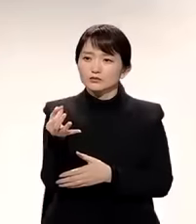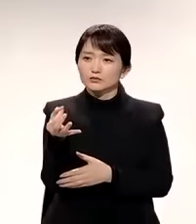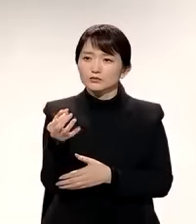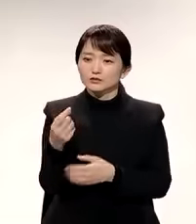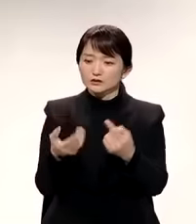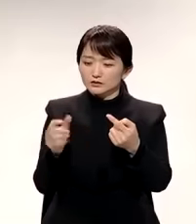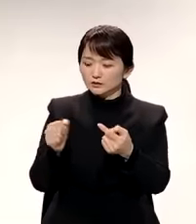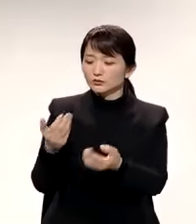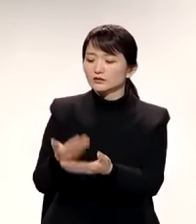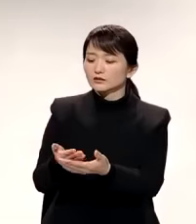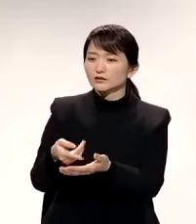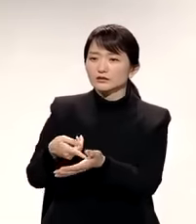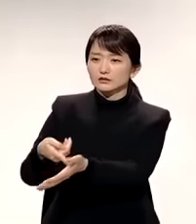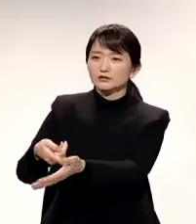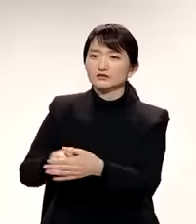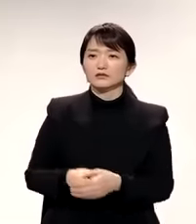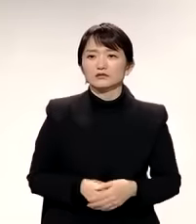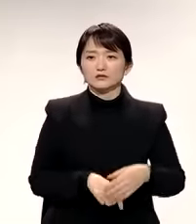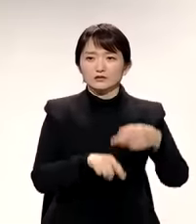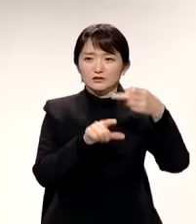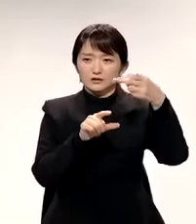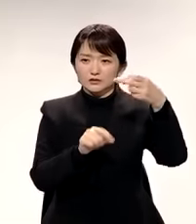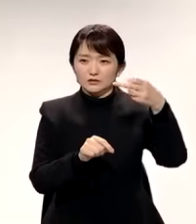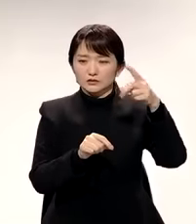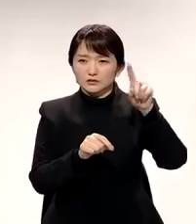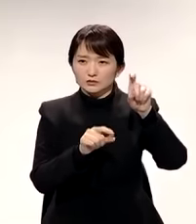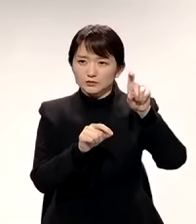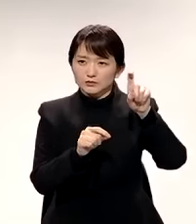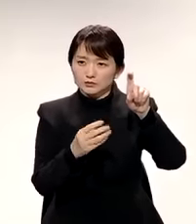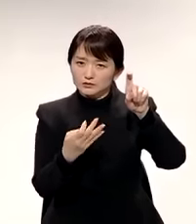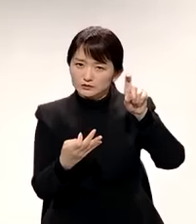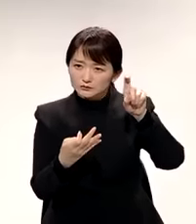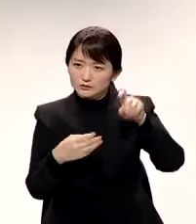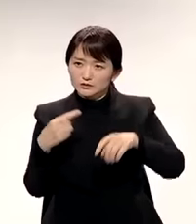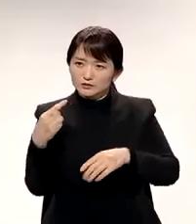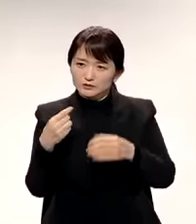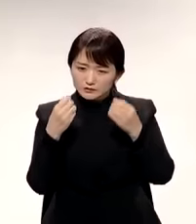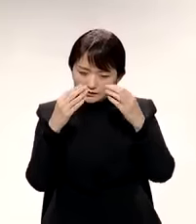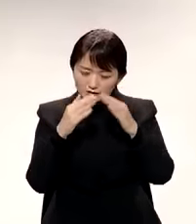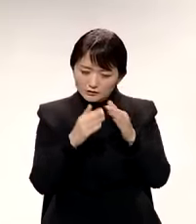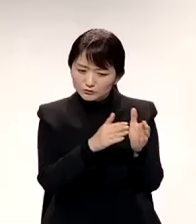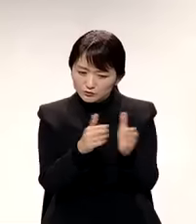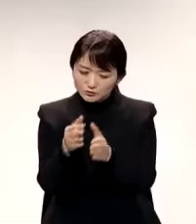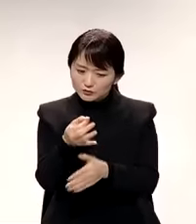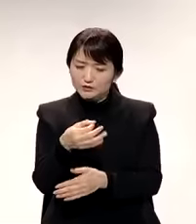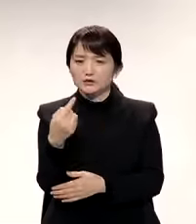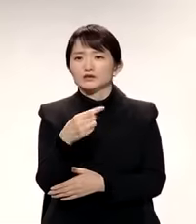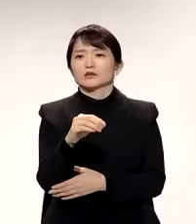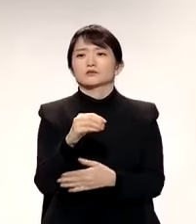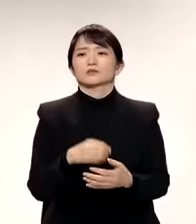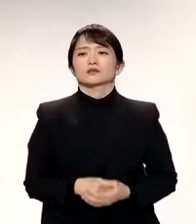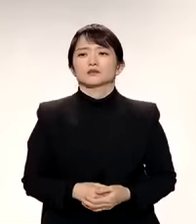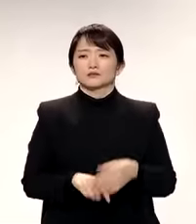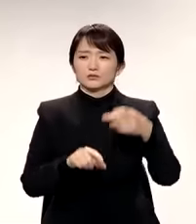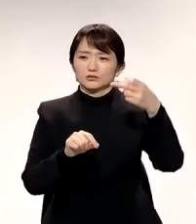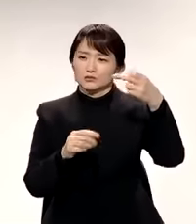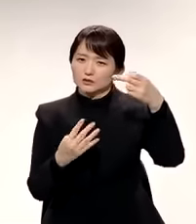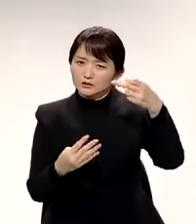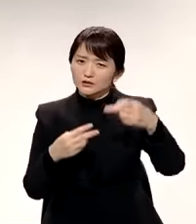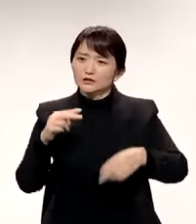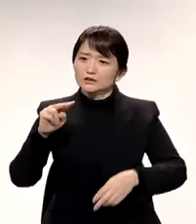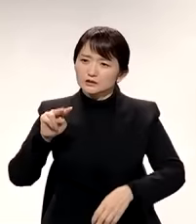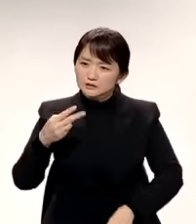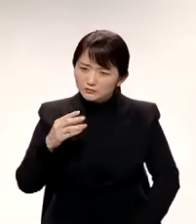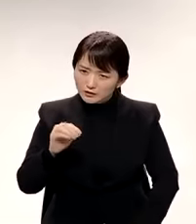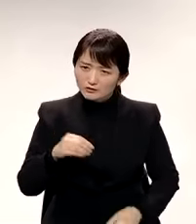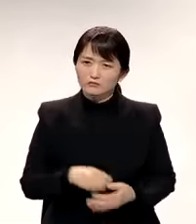요구했고 11월 14일 날 신혼집마련 1천만 원 12월 달에 또 생활비 200만 원 2022년도 3월